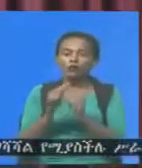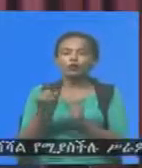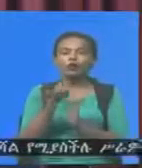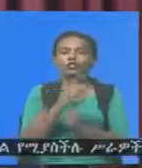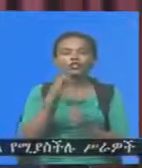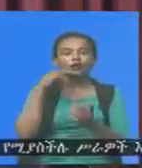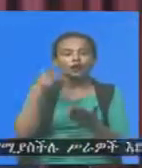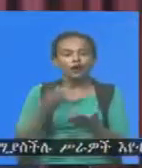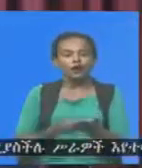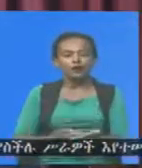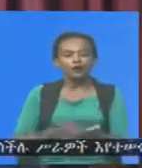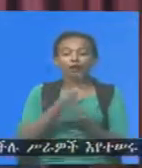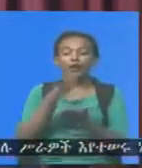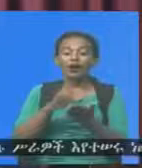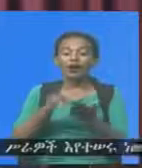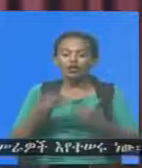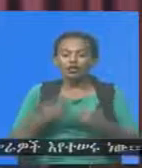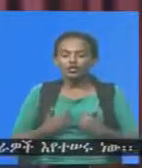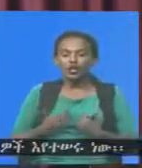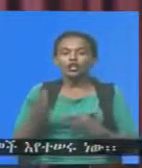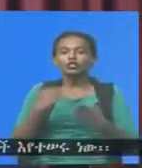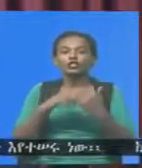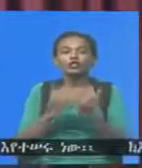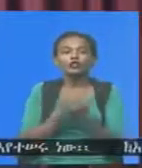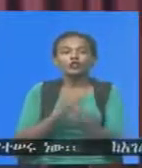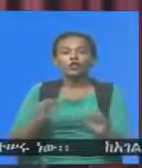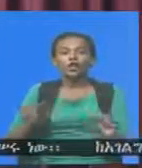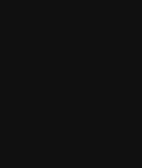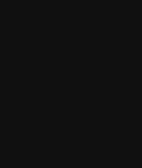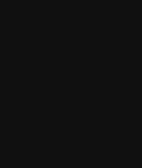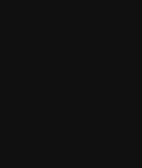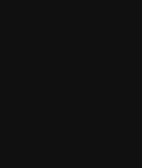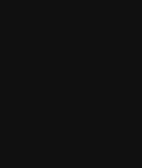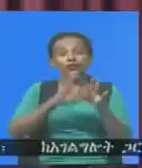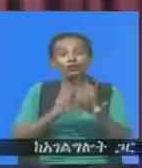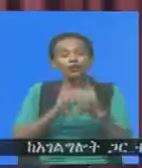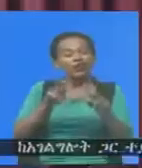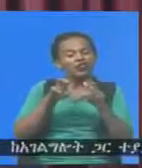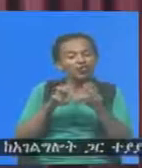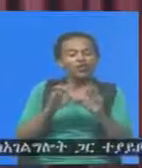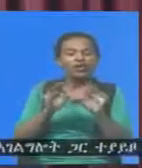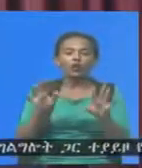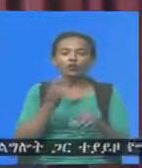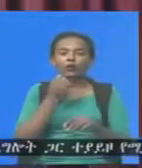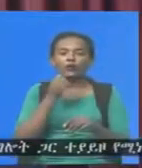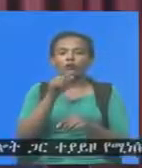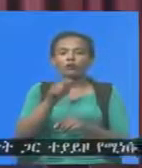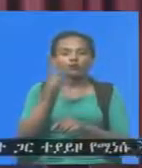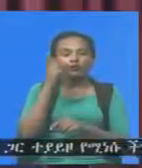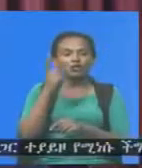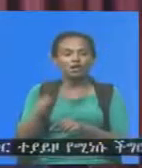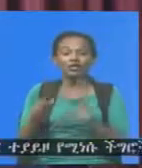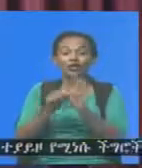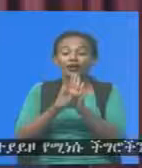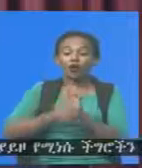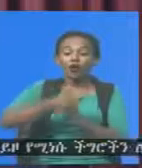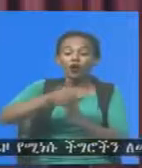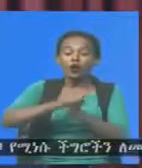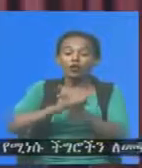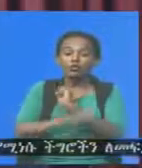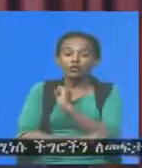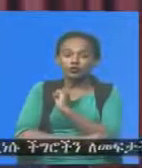ያረጋግጣል። በማላችን ያለ ቁርሾ ይፈታል። በይቅርታ ያሳስራል። ክፋት በዛ እይታ ቢታይ የህግ ዋና መሰረቱ